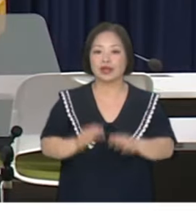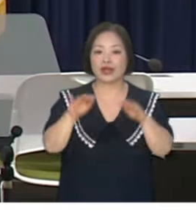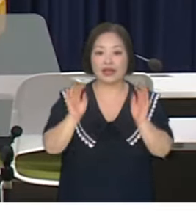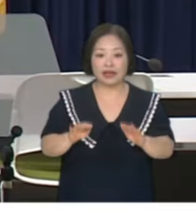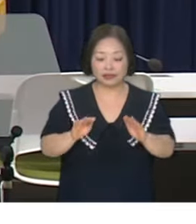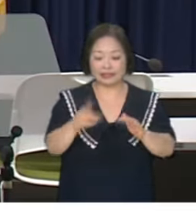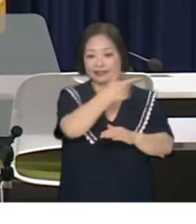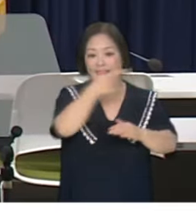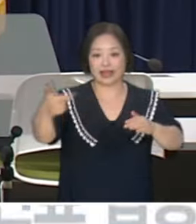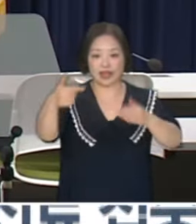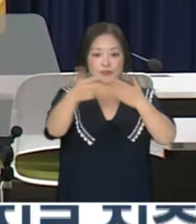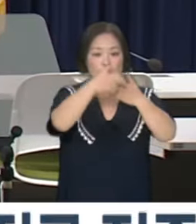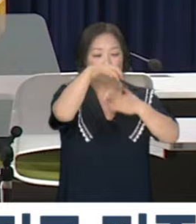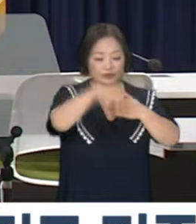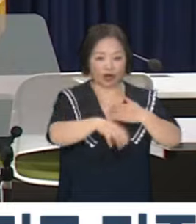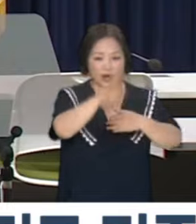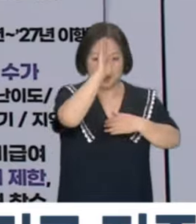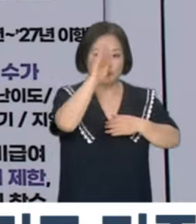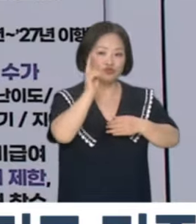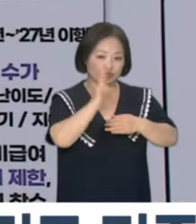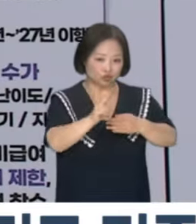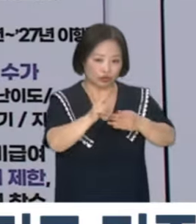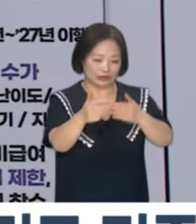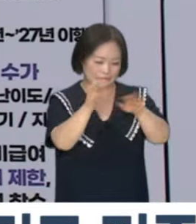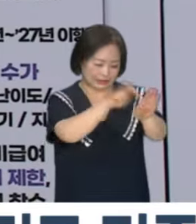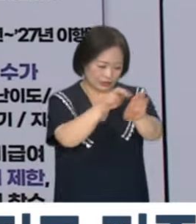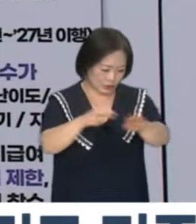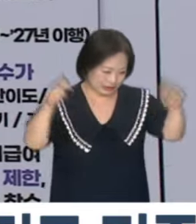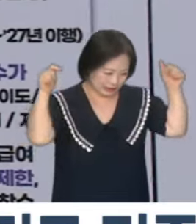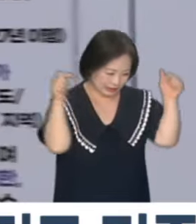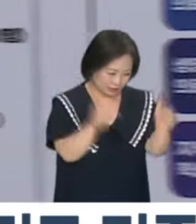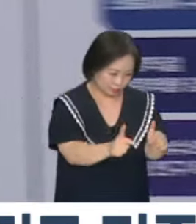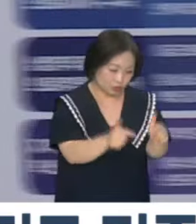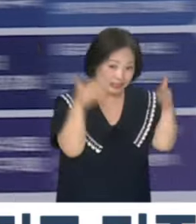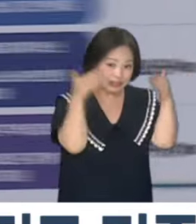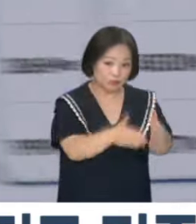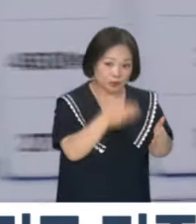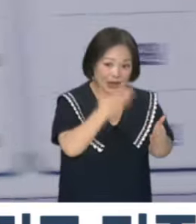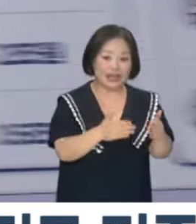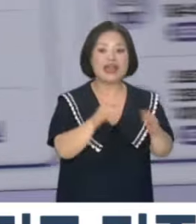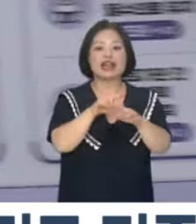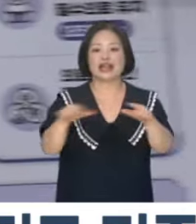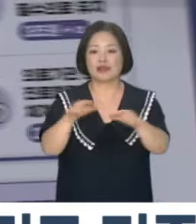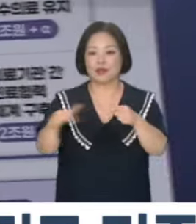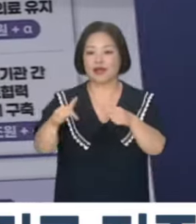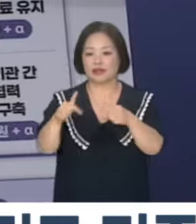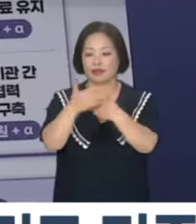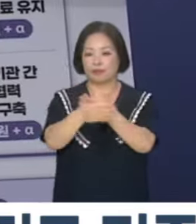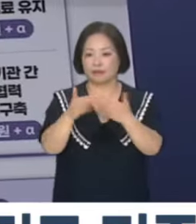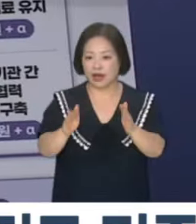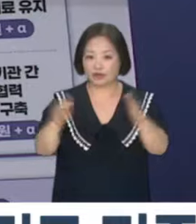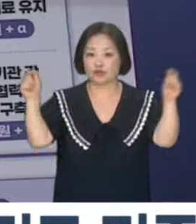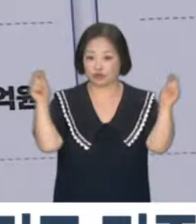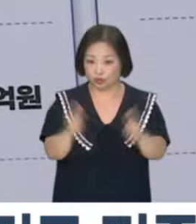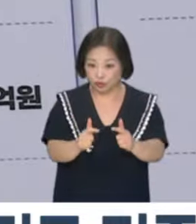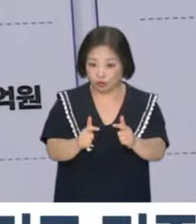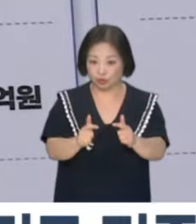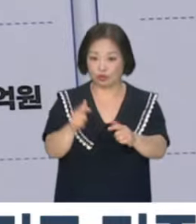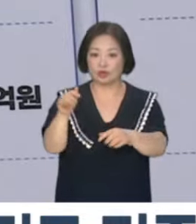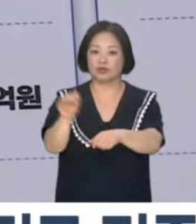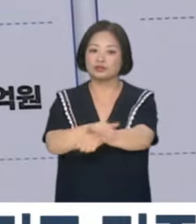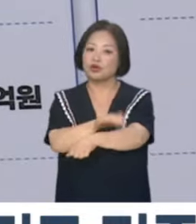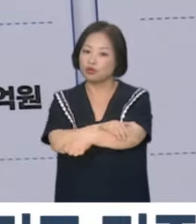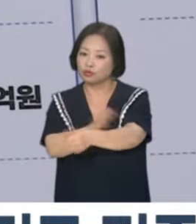상급 종합병원이 중증 진료에 집중할 수 있도록 일반 병상은 줄이고 전공의 대신 전문 인력 중심으로